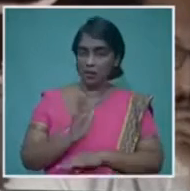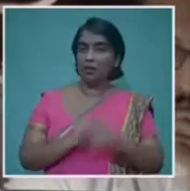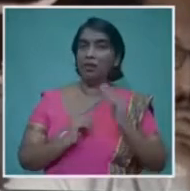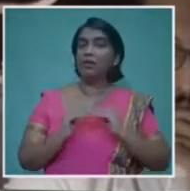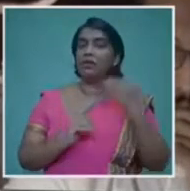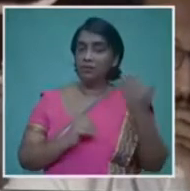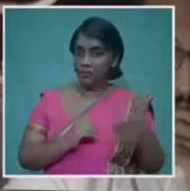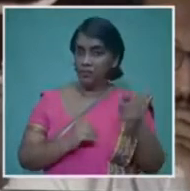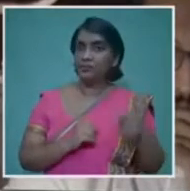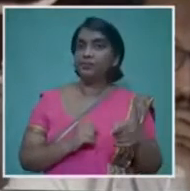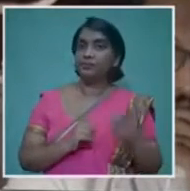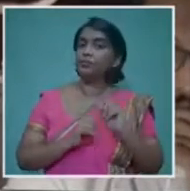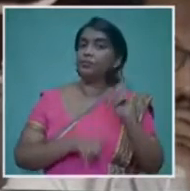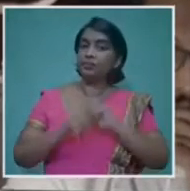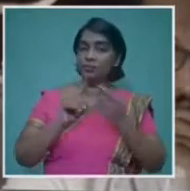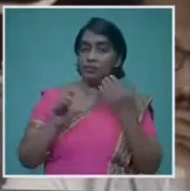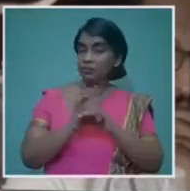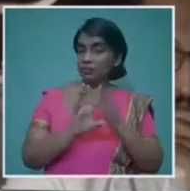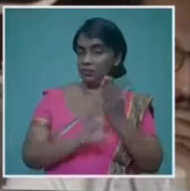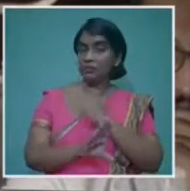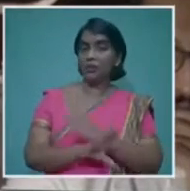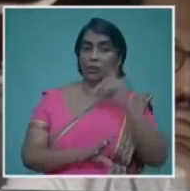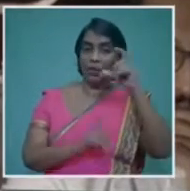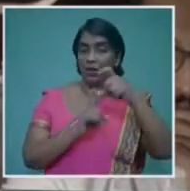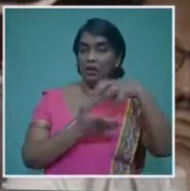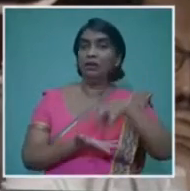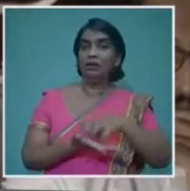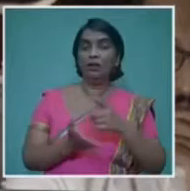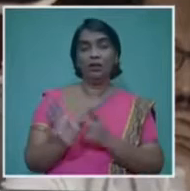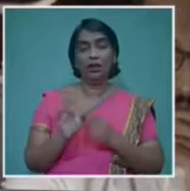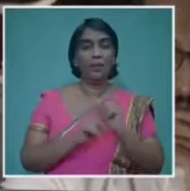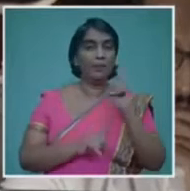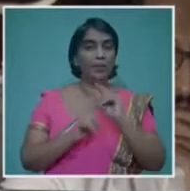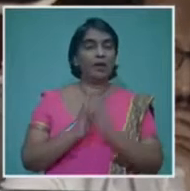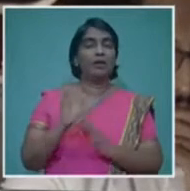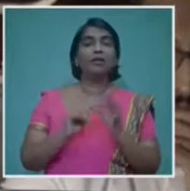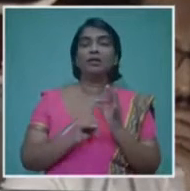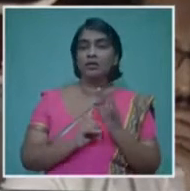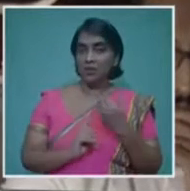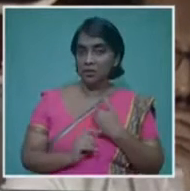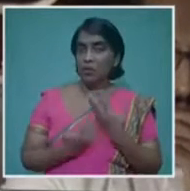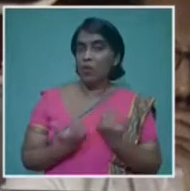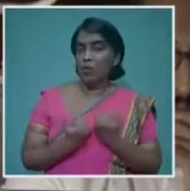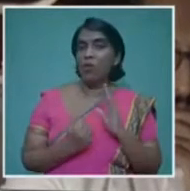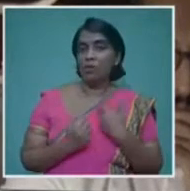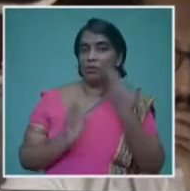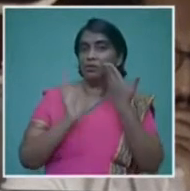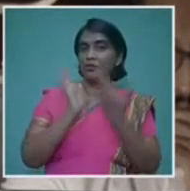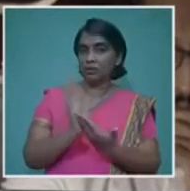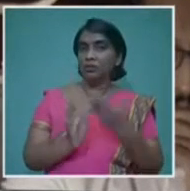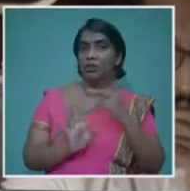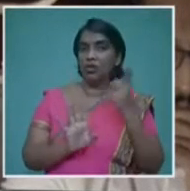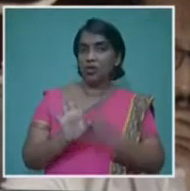ඊට පස්සේ මේ පාර්ලිමේන්තුවට එන්න ඉස්සෙල්ලා පාර්ලිමේන්තුවේ කොළඹ දිස්ත්‍රික්කයේ තරුණ පාර්ලිමේන්තු මන්ත්‍රීවරයා හැටියට මගේ අවශ්‍යතාවය ඇතුළු මේක ඉදිරිපත් කරා.